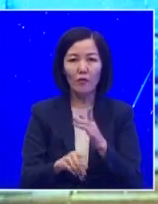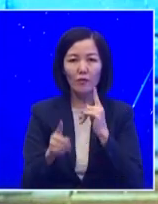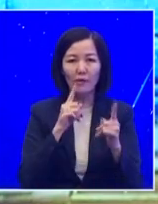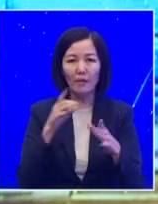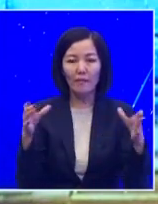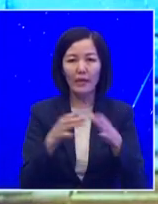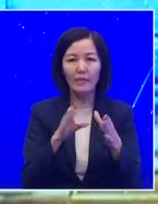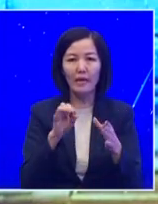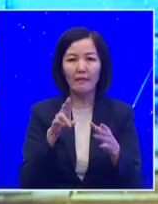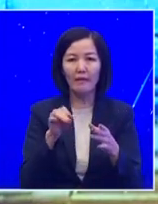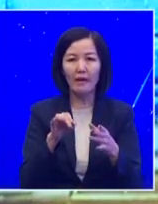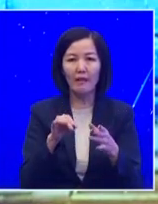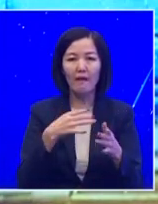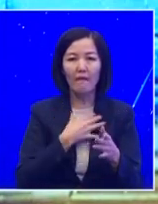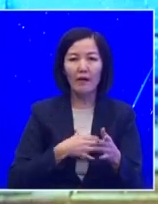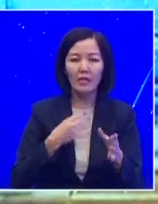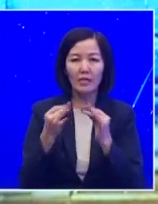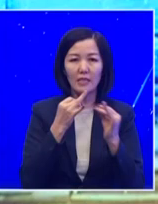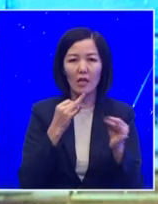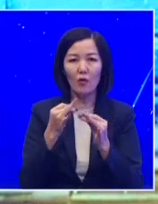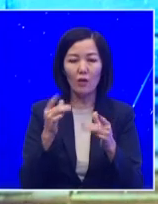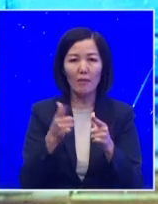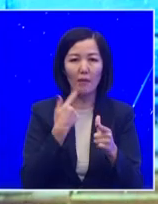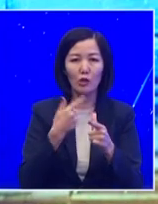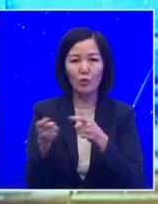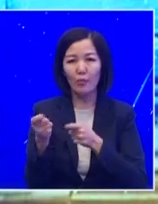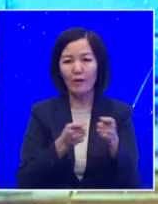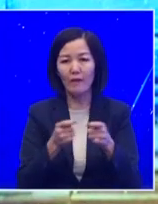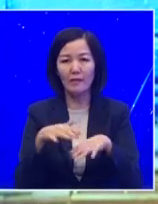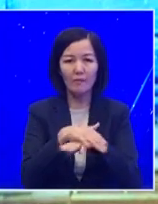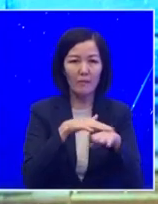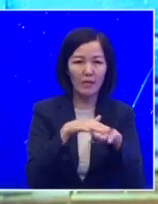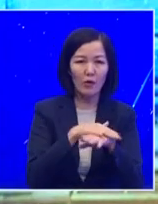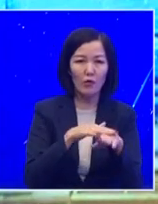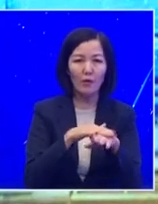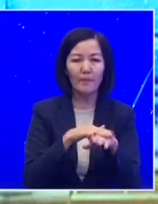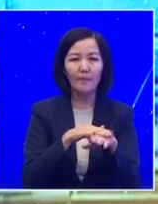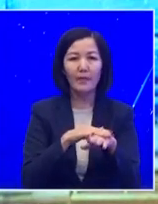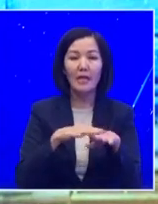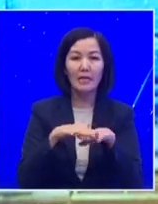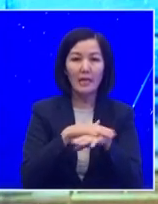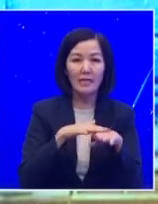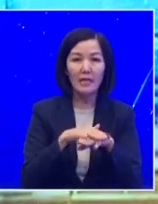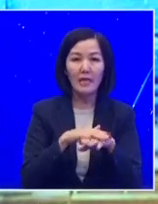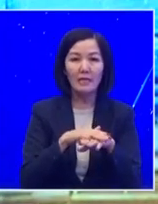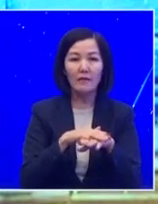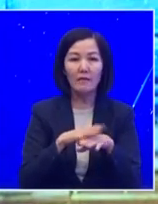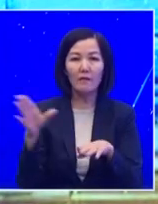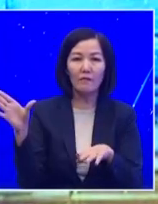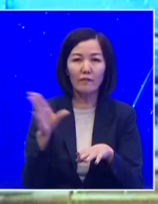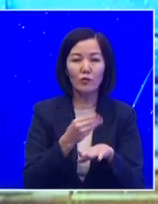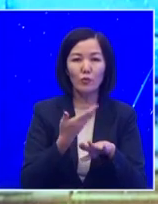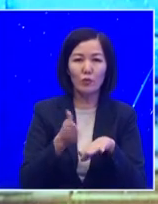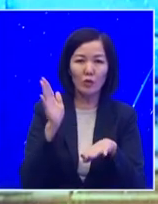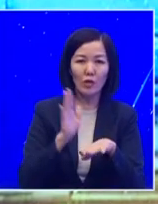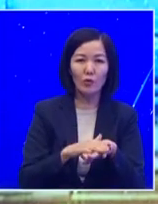брифинга партия «Адал» отметила важность диалога между правительством и народом, поскольку именно население осознает всю остроту